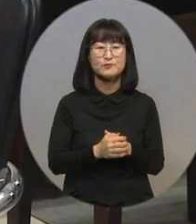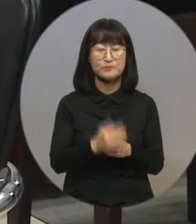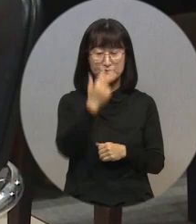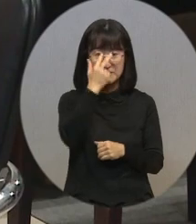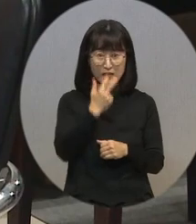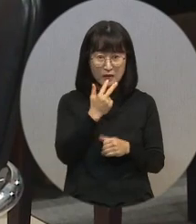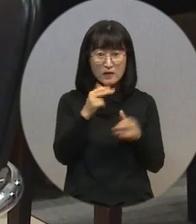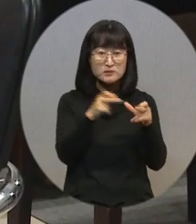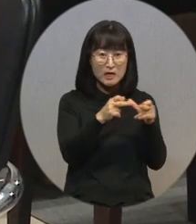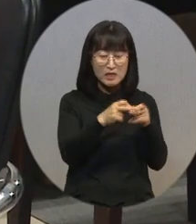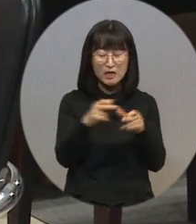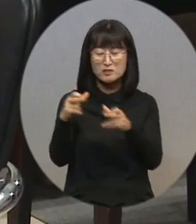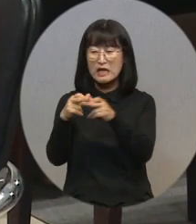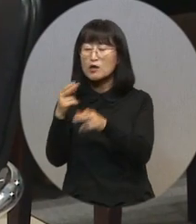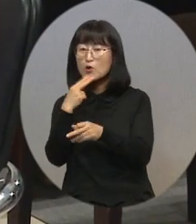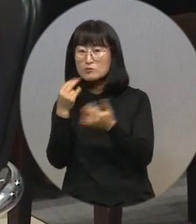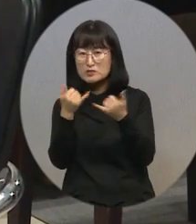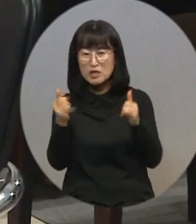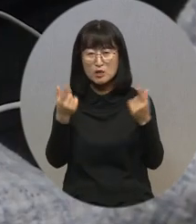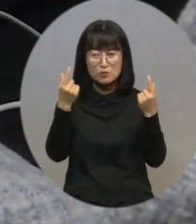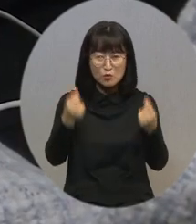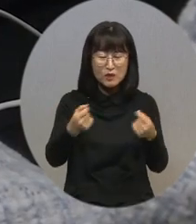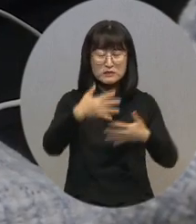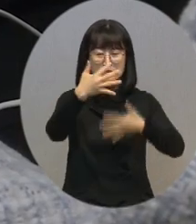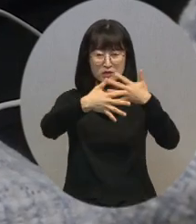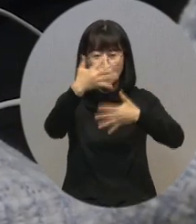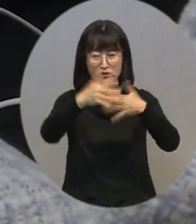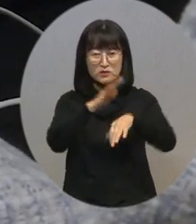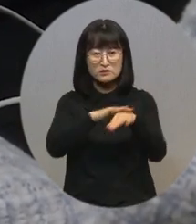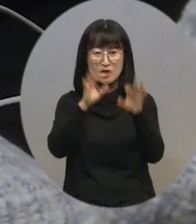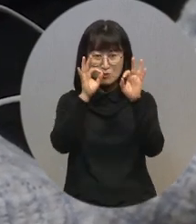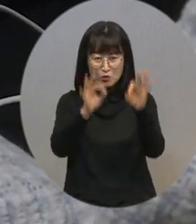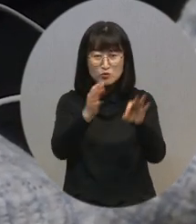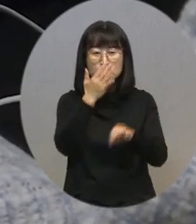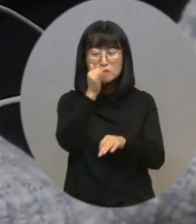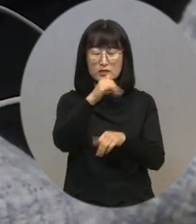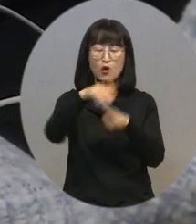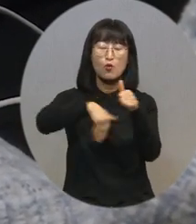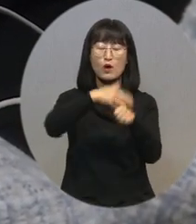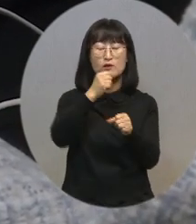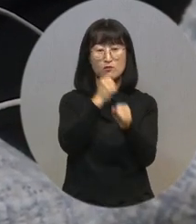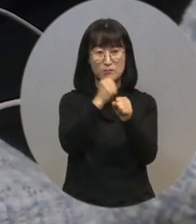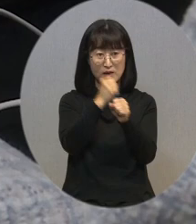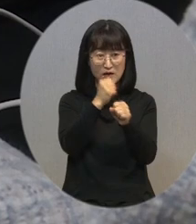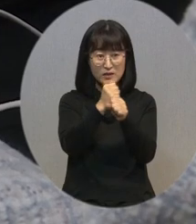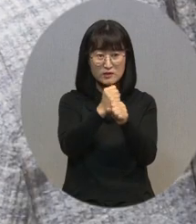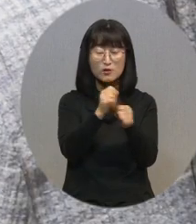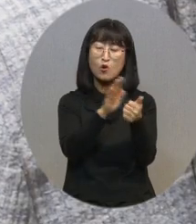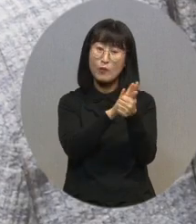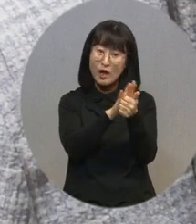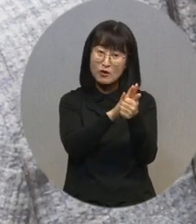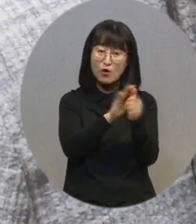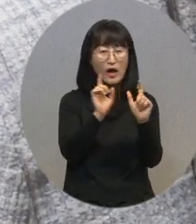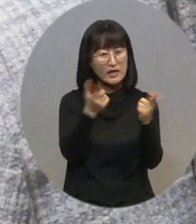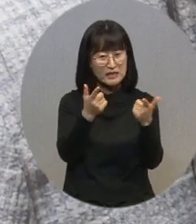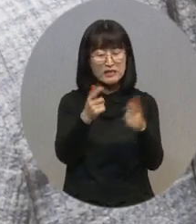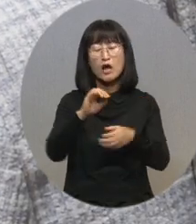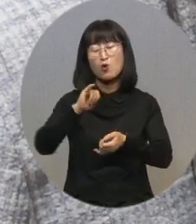시각장애인이 비장애인과 동등하게 영상 콘텐츠에 접근할 수 있는 환경을 만드는 일은 배려가 아닌